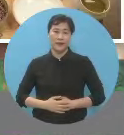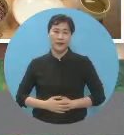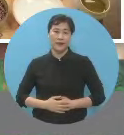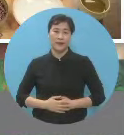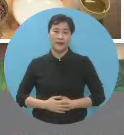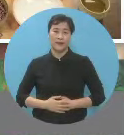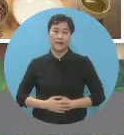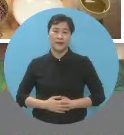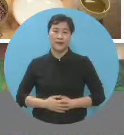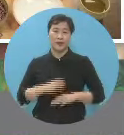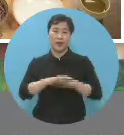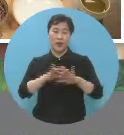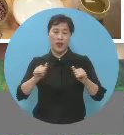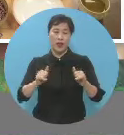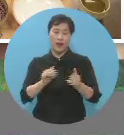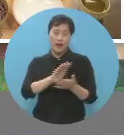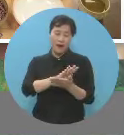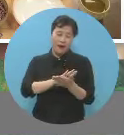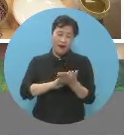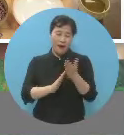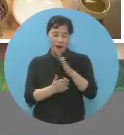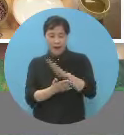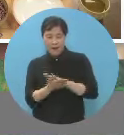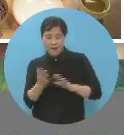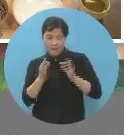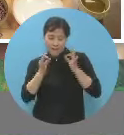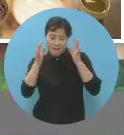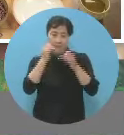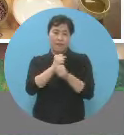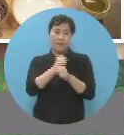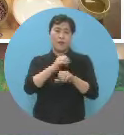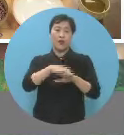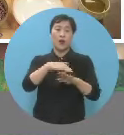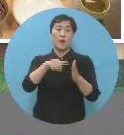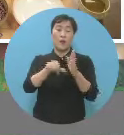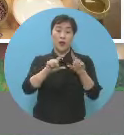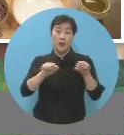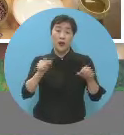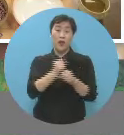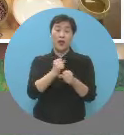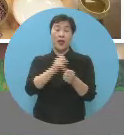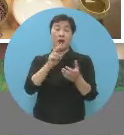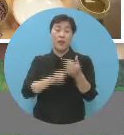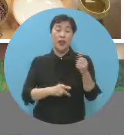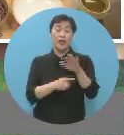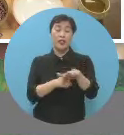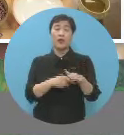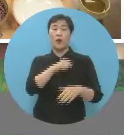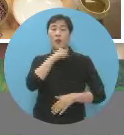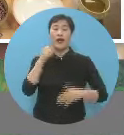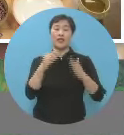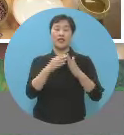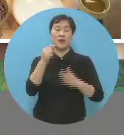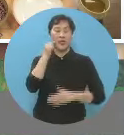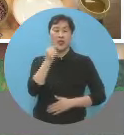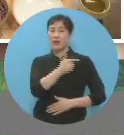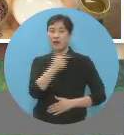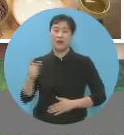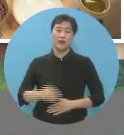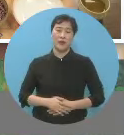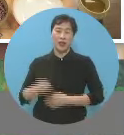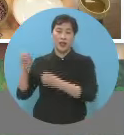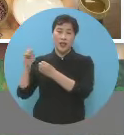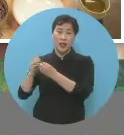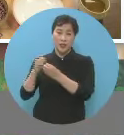농민이 정성 들여 생산한 농산물로 음식을 만들어 파는 농가 맛집이 인기입니다. 향토 음식을 자원화하고